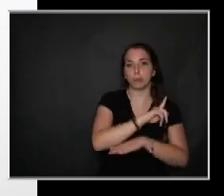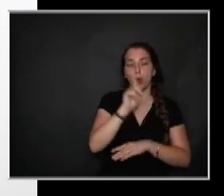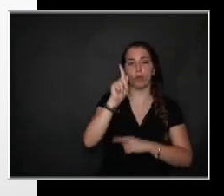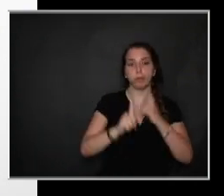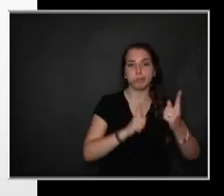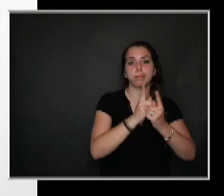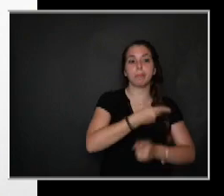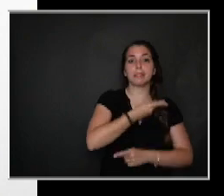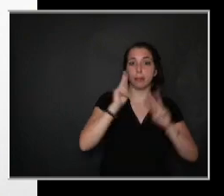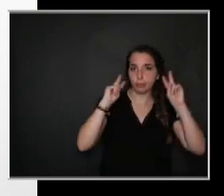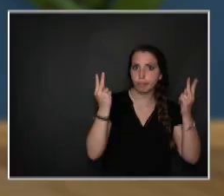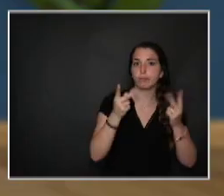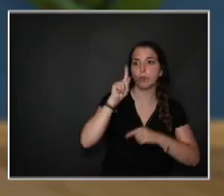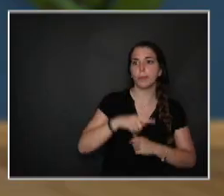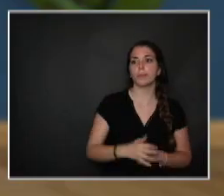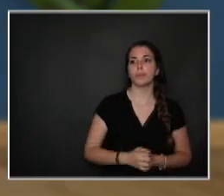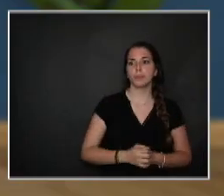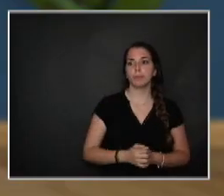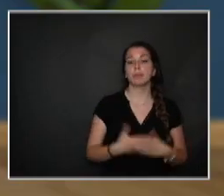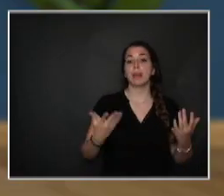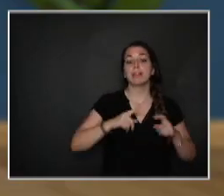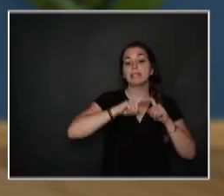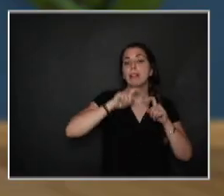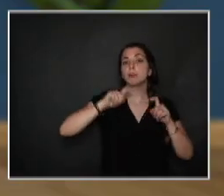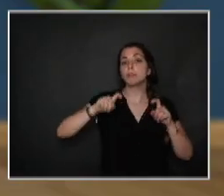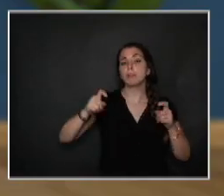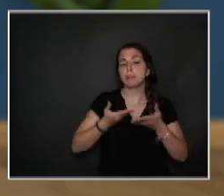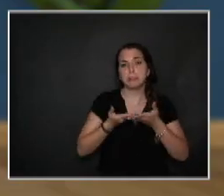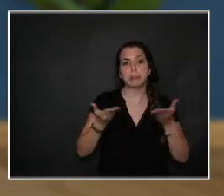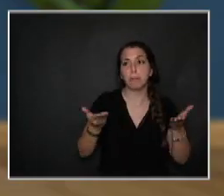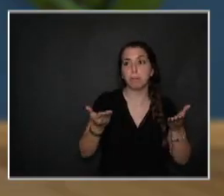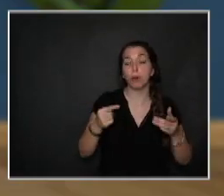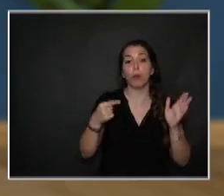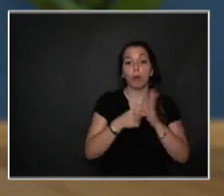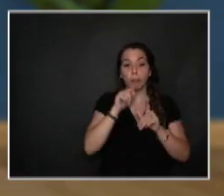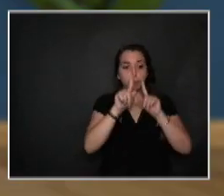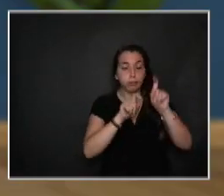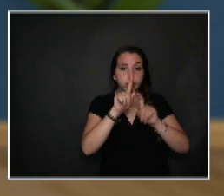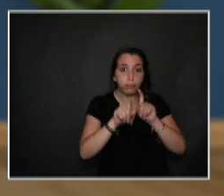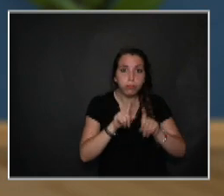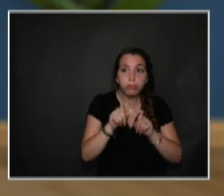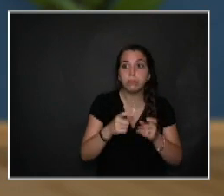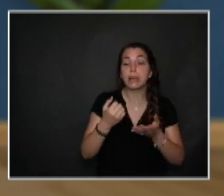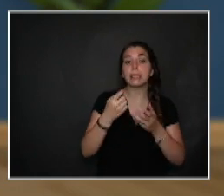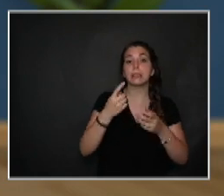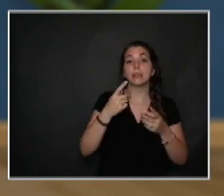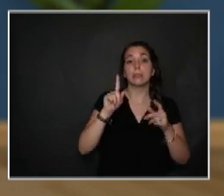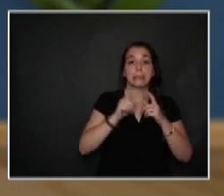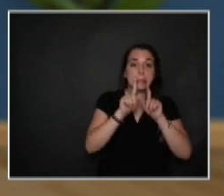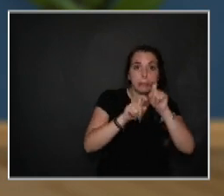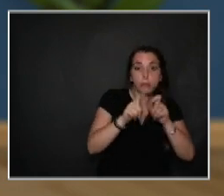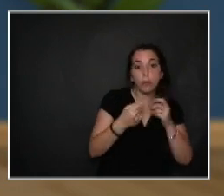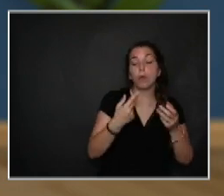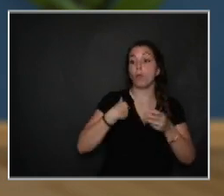traitant. Finalement, le diagnostic, il se fait simplement, rien qu'à l'interrogatoire et à l'examen clinique avec les éléments que je vous